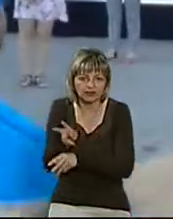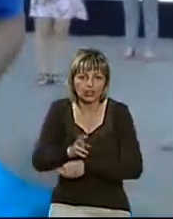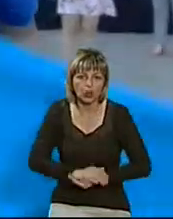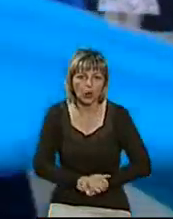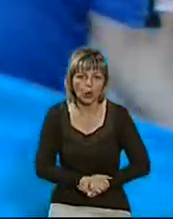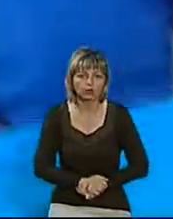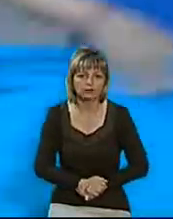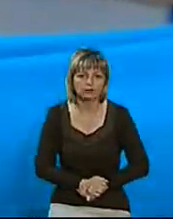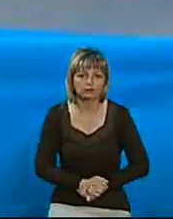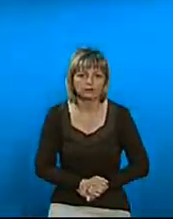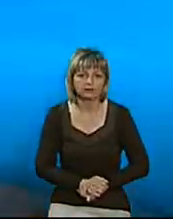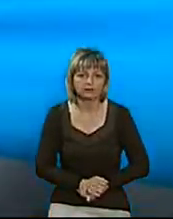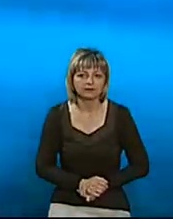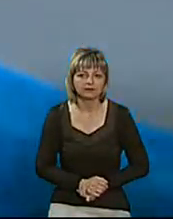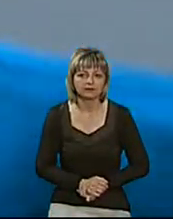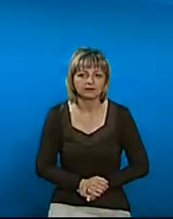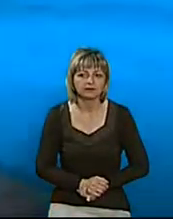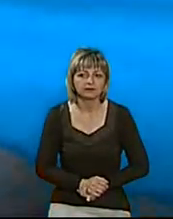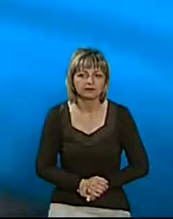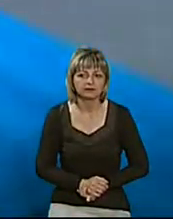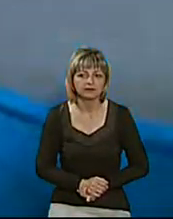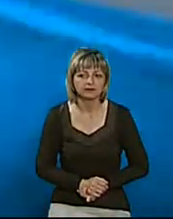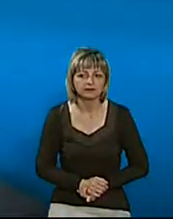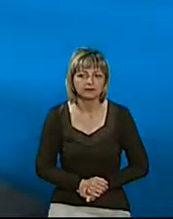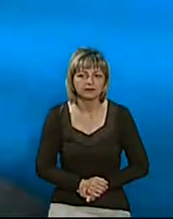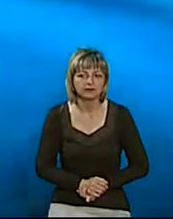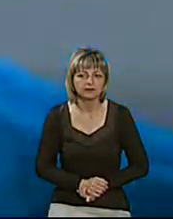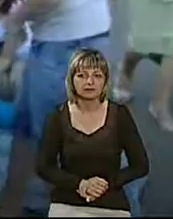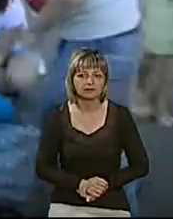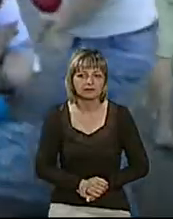А я не думав, що він такий. Я думав.